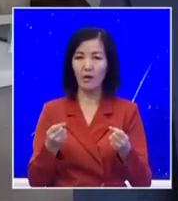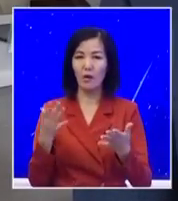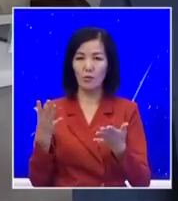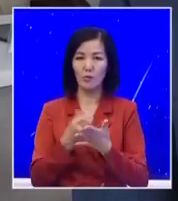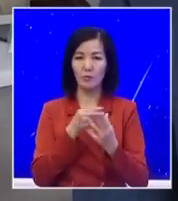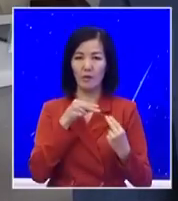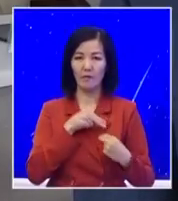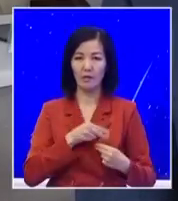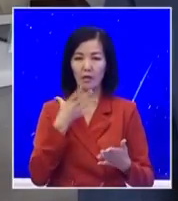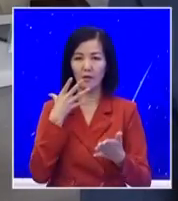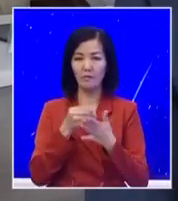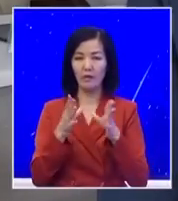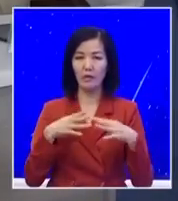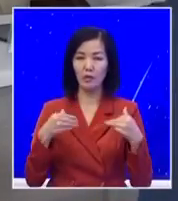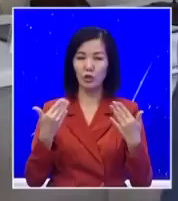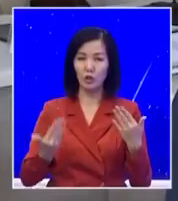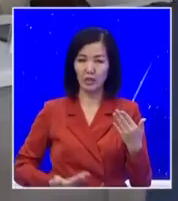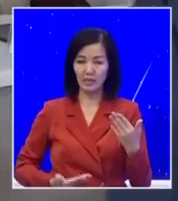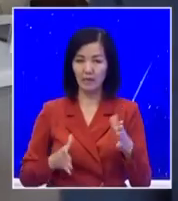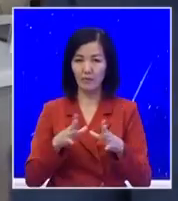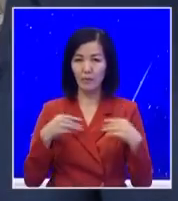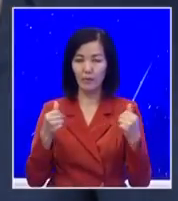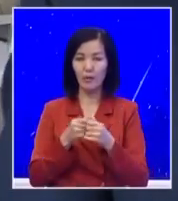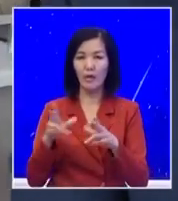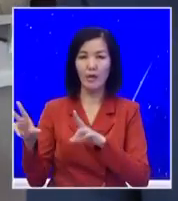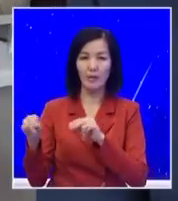успехов в труде и личной жизни. И хочу